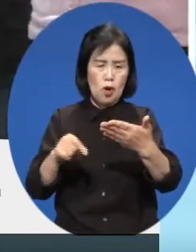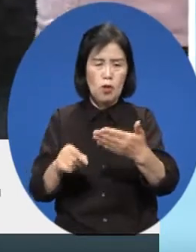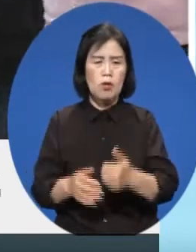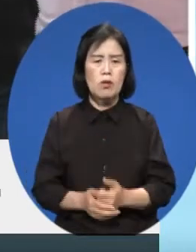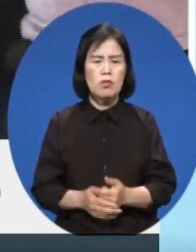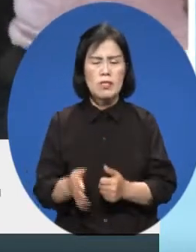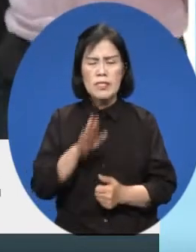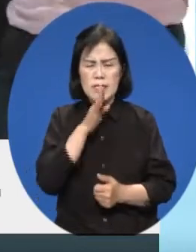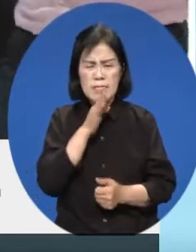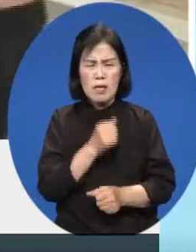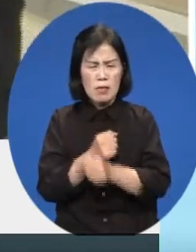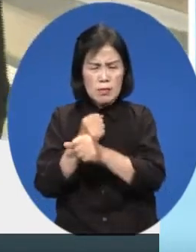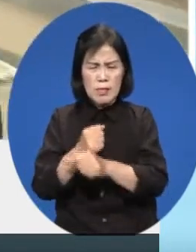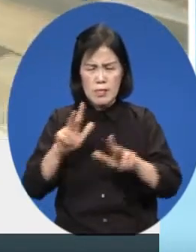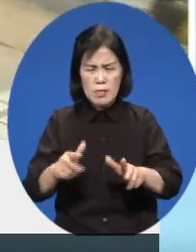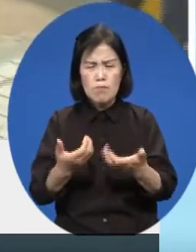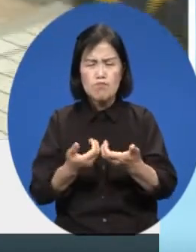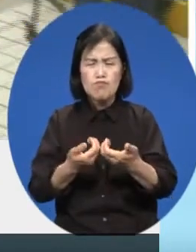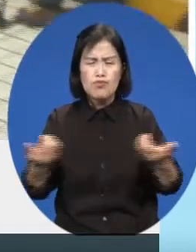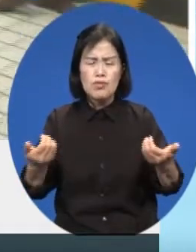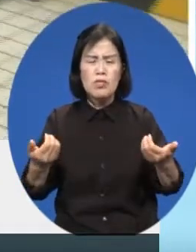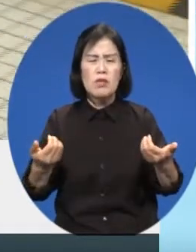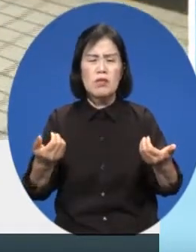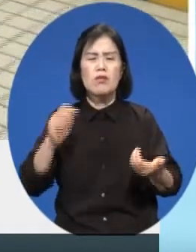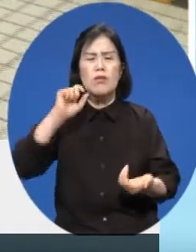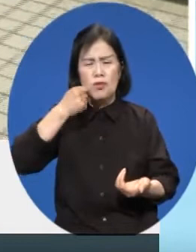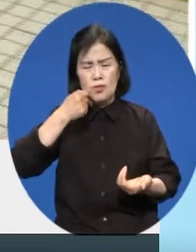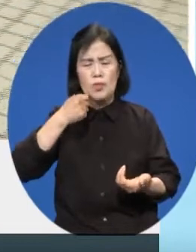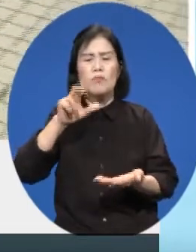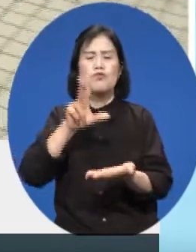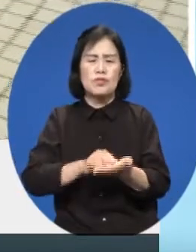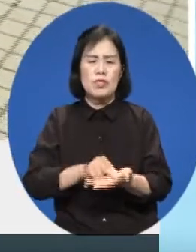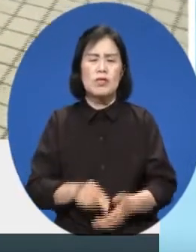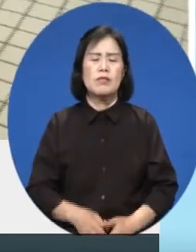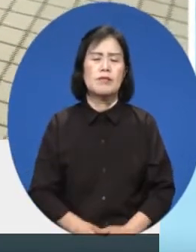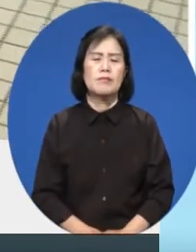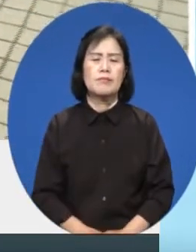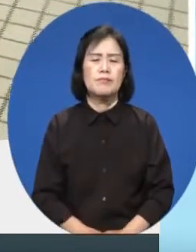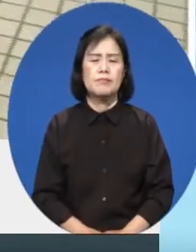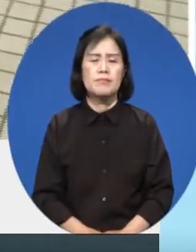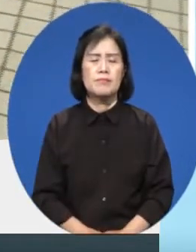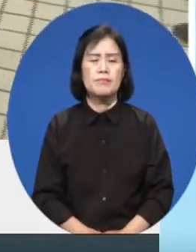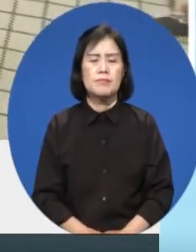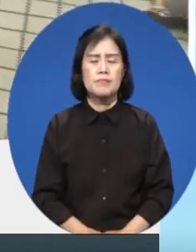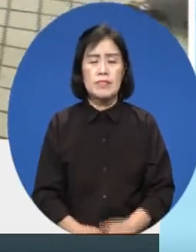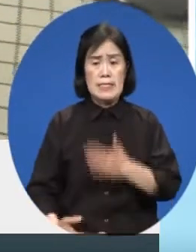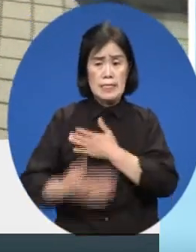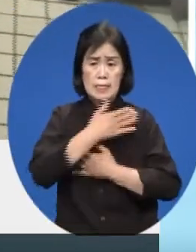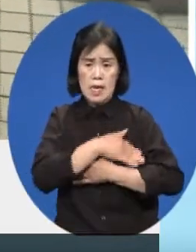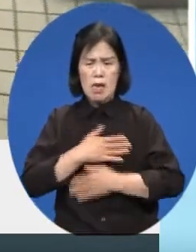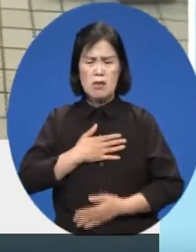하더라도 실제 2권 되거나 즉각적인 분리 조치를 하기가 어렵다는 현실적 의 문제가 있다고 볼 수도 있습니다 신체적으로나